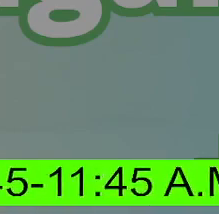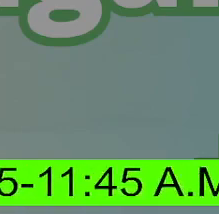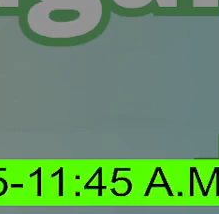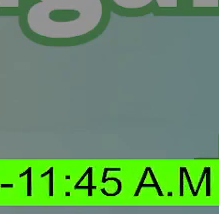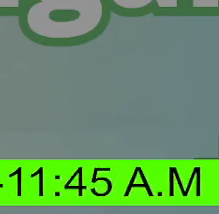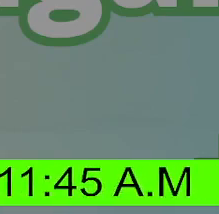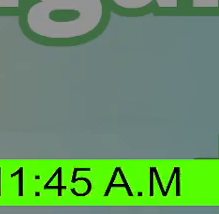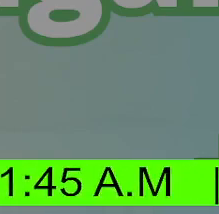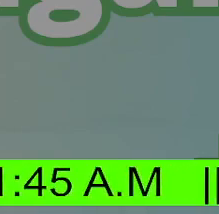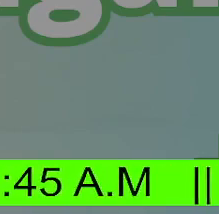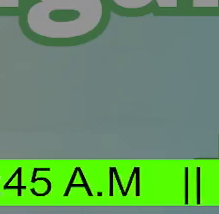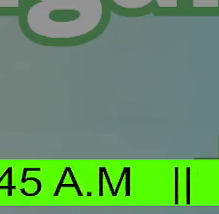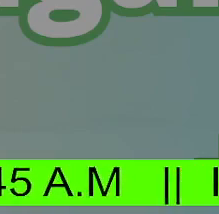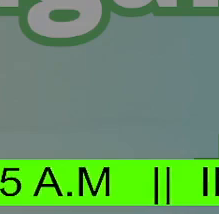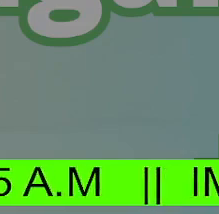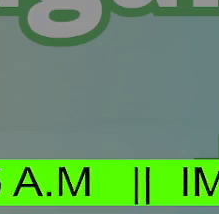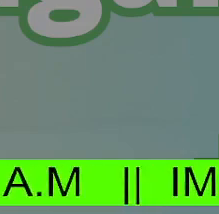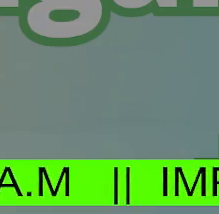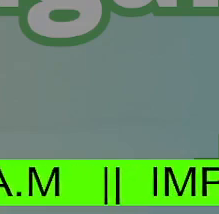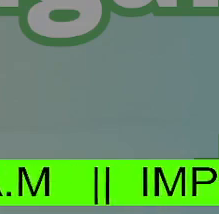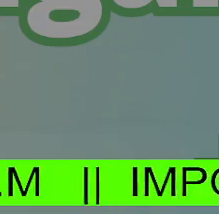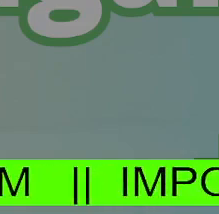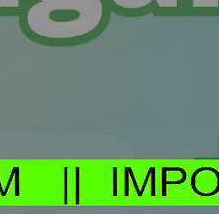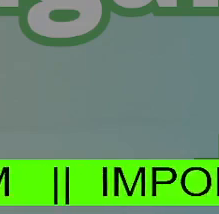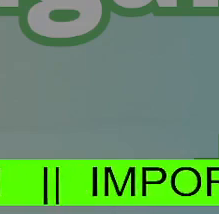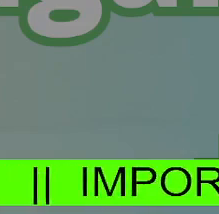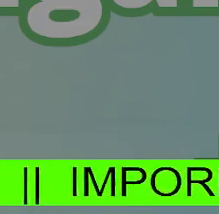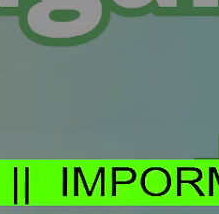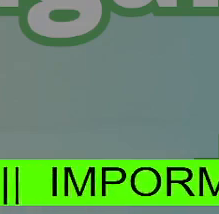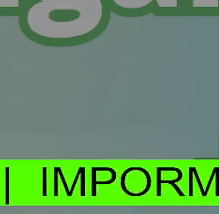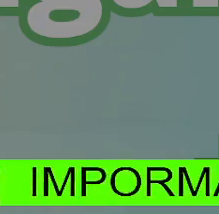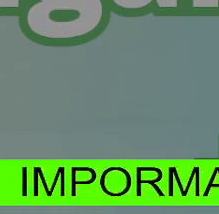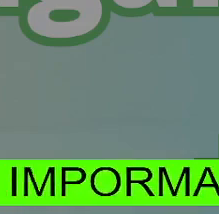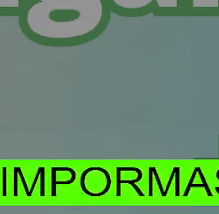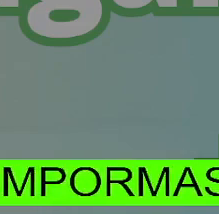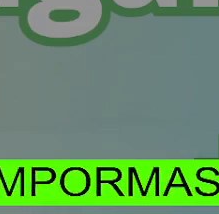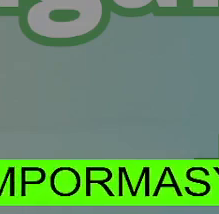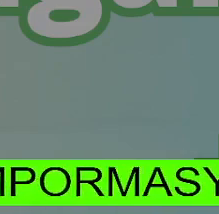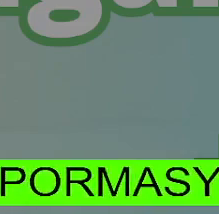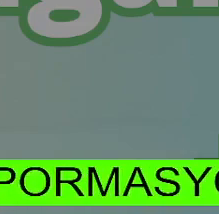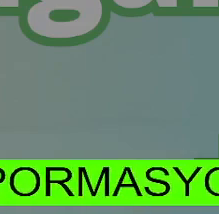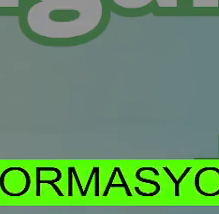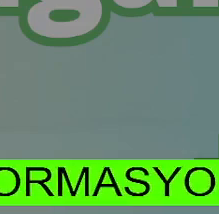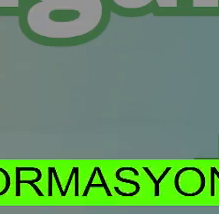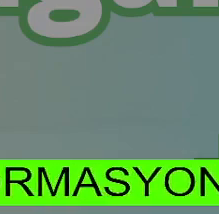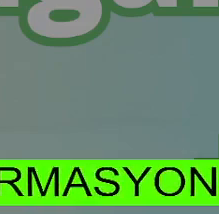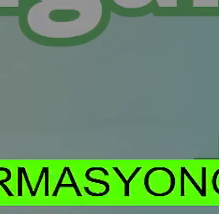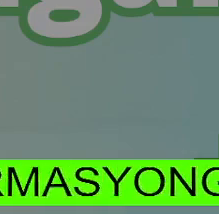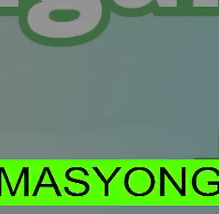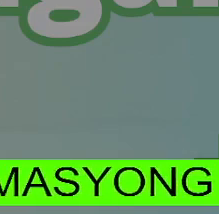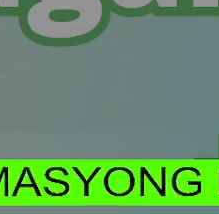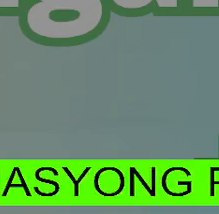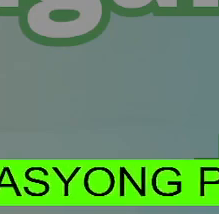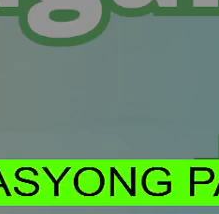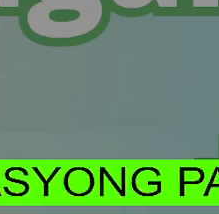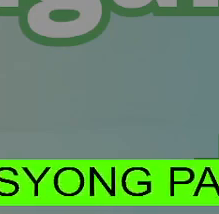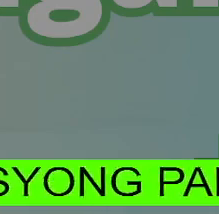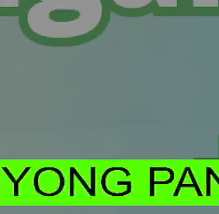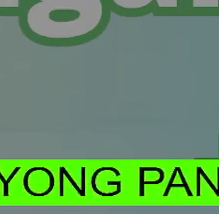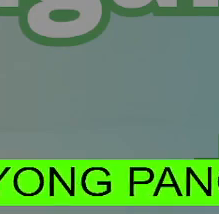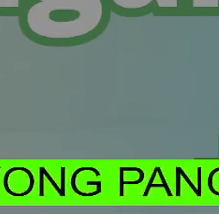karne ng mga ano kasi kami tinapang sahog namin kaya good